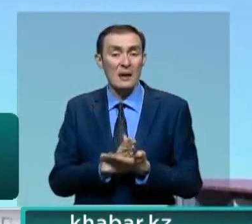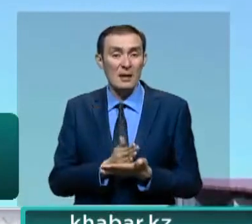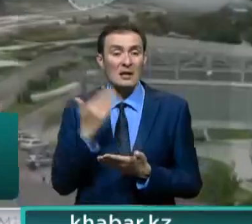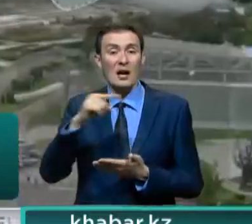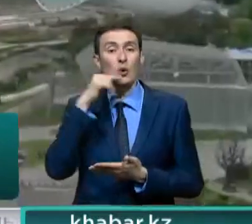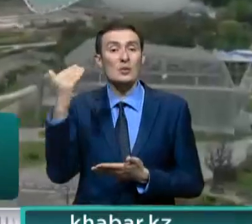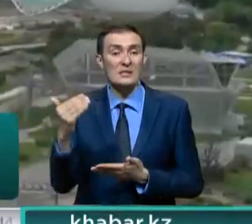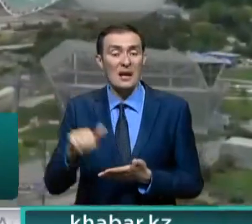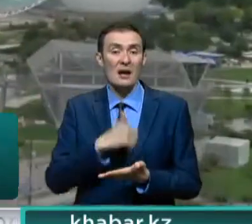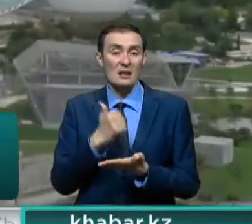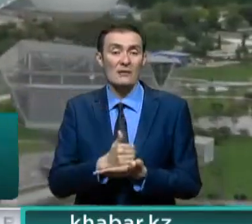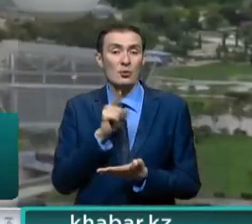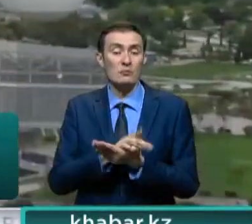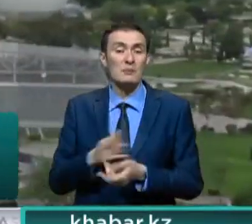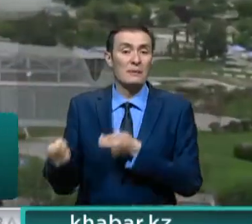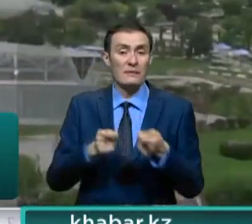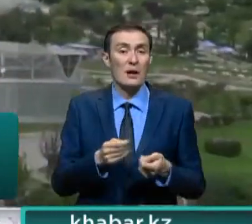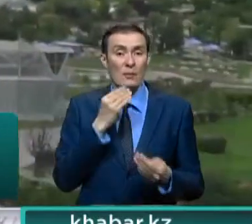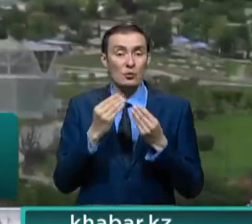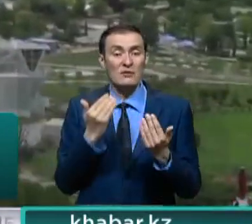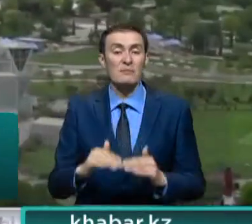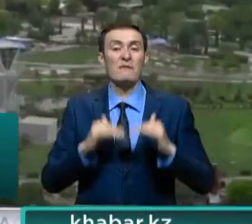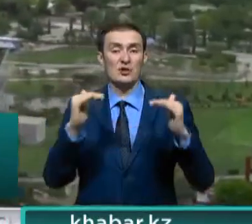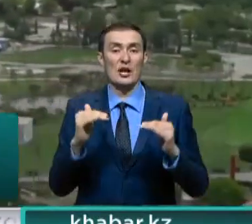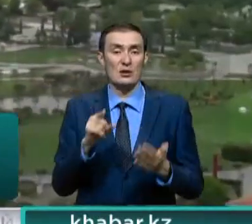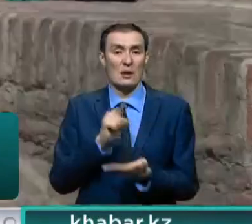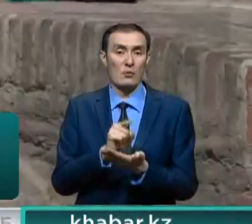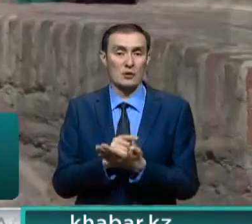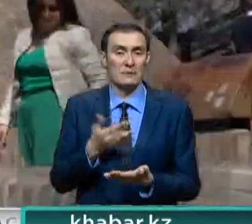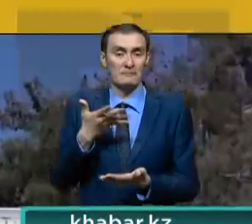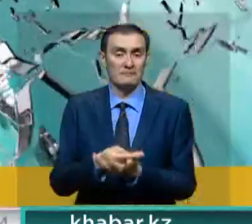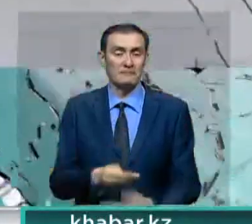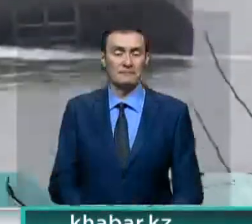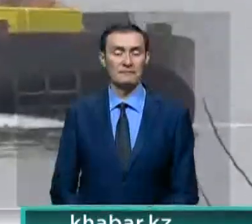как Россия, главный экспортер этих продуктов, повышает пошлину.